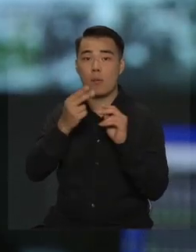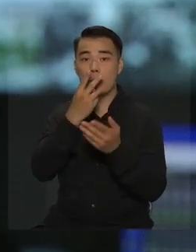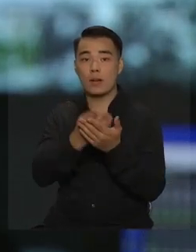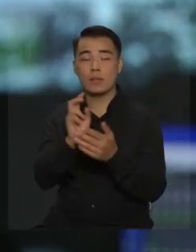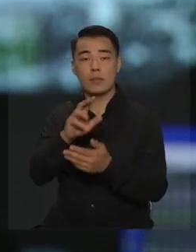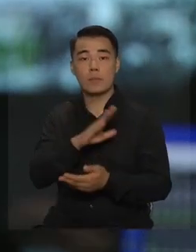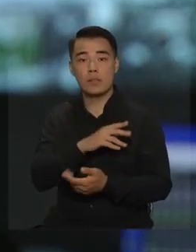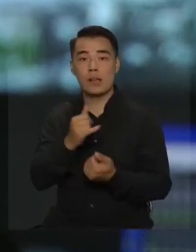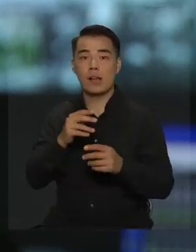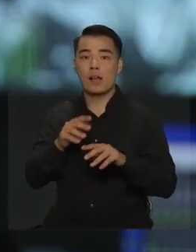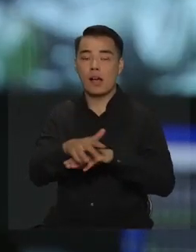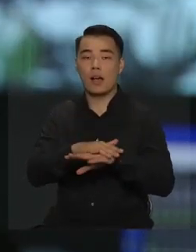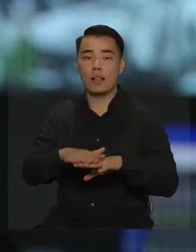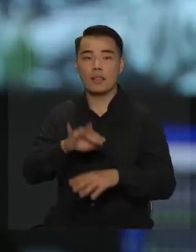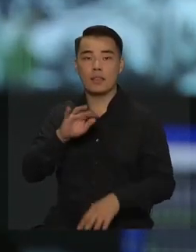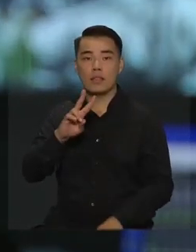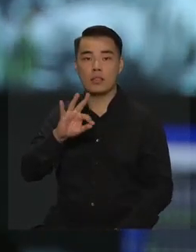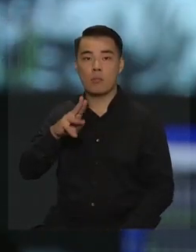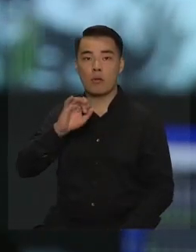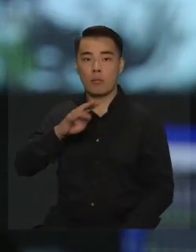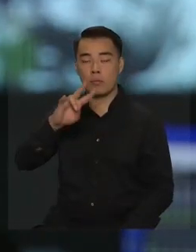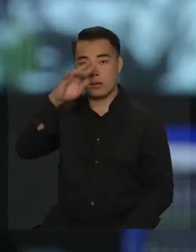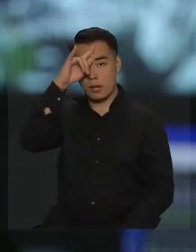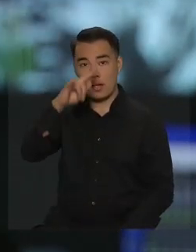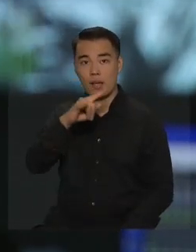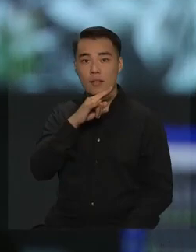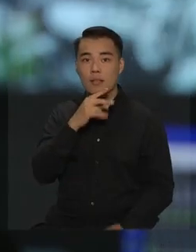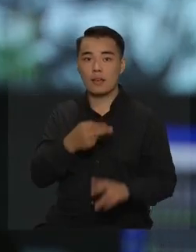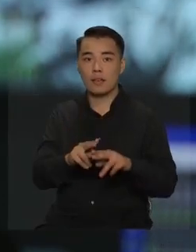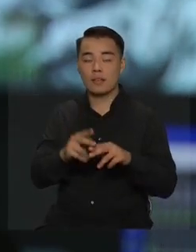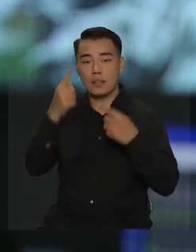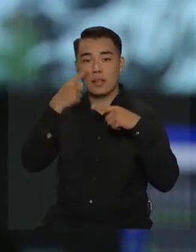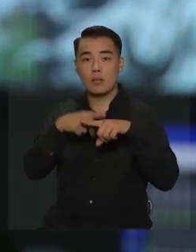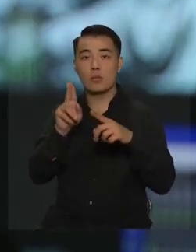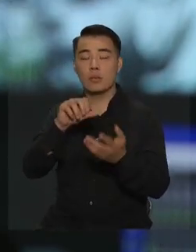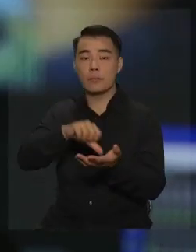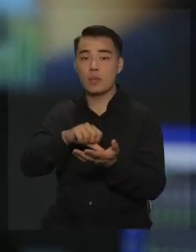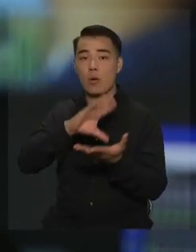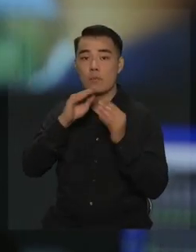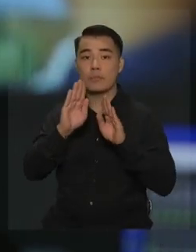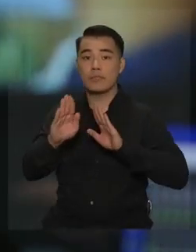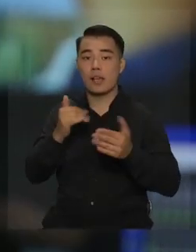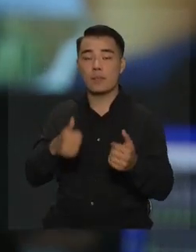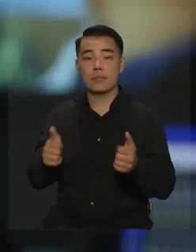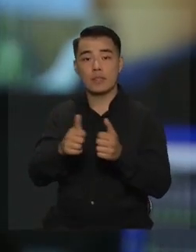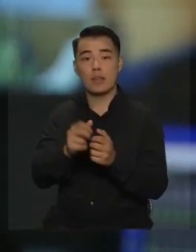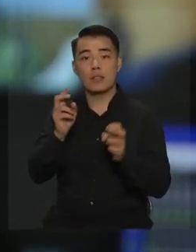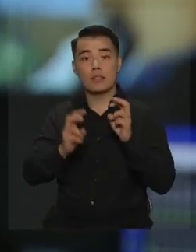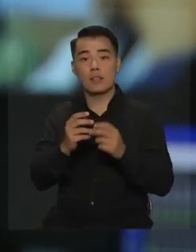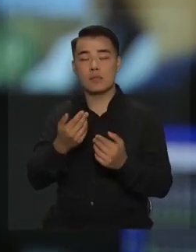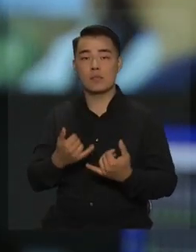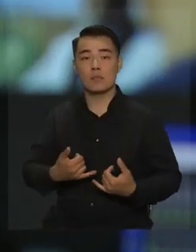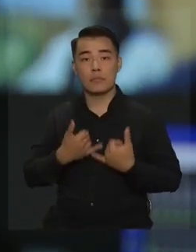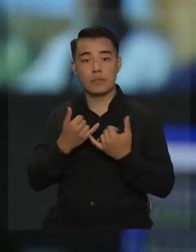саралады. Халықаралық Иннопром Қазақстан өнеркәсіп көрмесіне келген көрші елдердің кәсіпорындарына алғысын